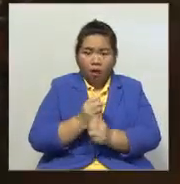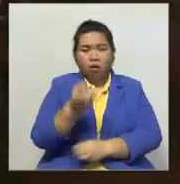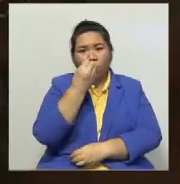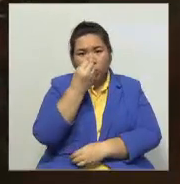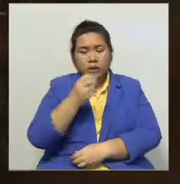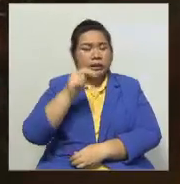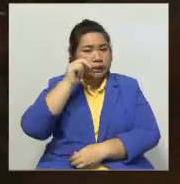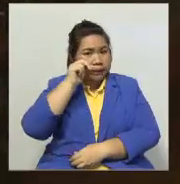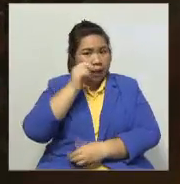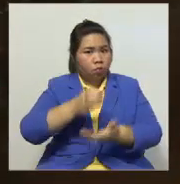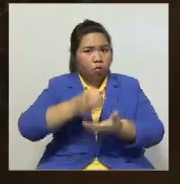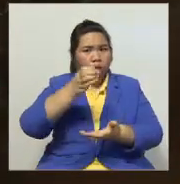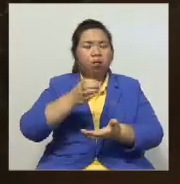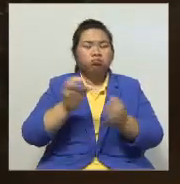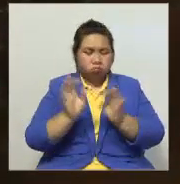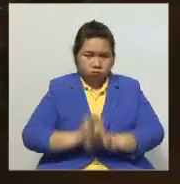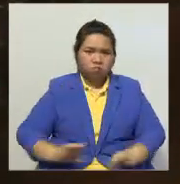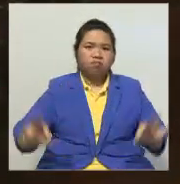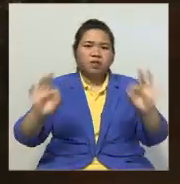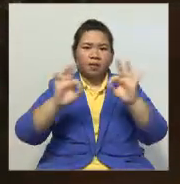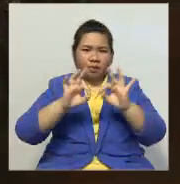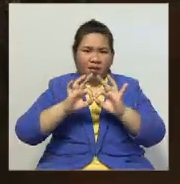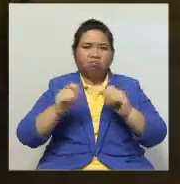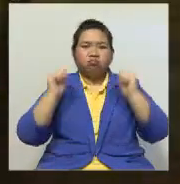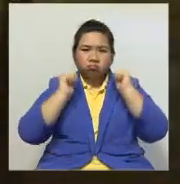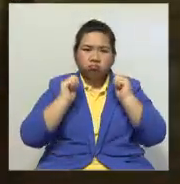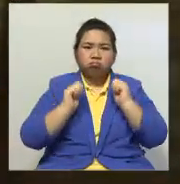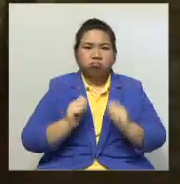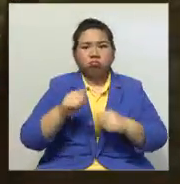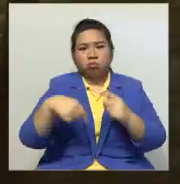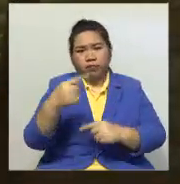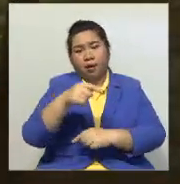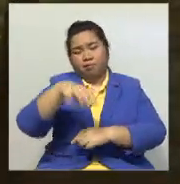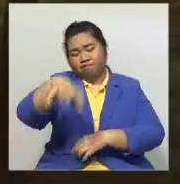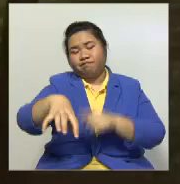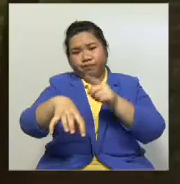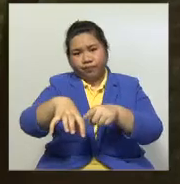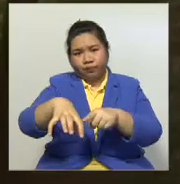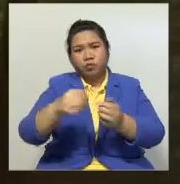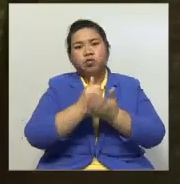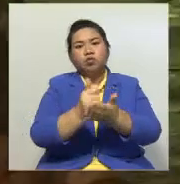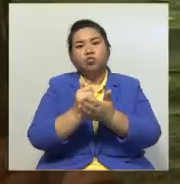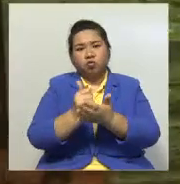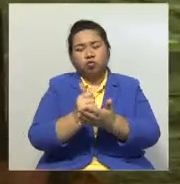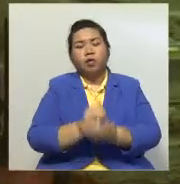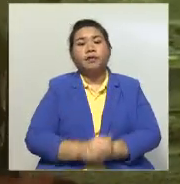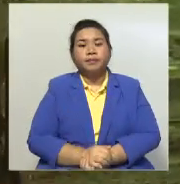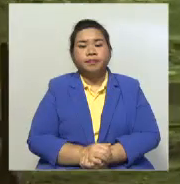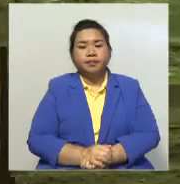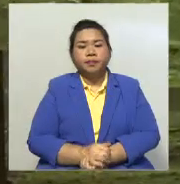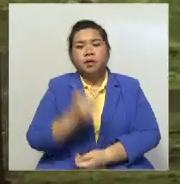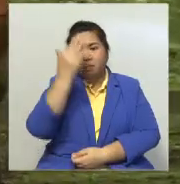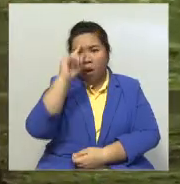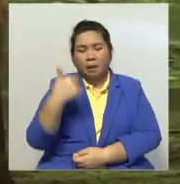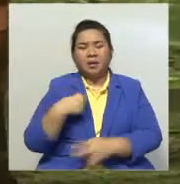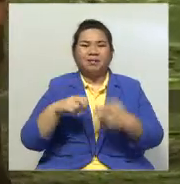น้ำดื่มอาหารแห้งค่ะก็ถือว่าเป็นอีกหนึ่งสิ่งที่จะต้องนำเข้าไปยังด้านในเพื่อช่วยเหลือความเดือดร้อนของพี่น้องประชาชนที่ยังค